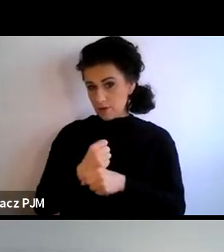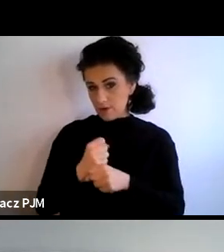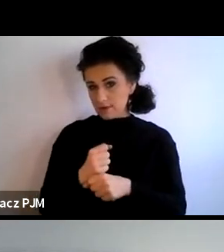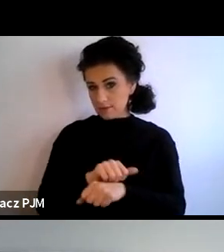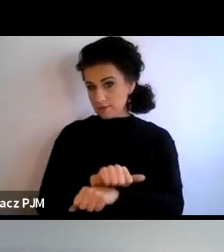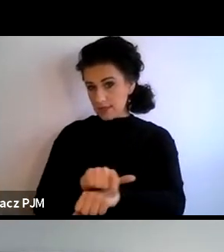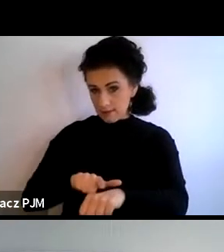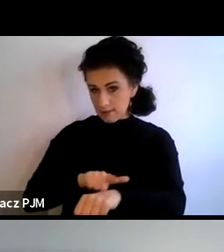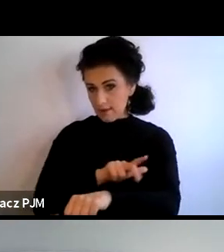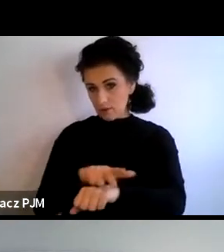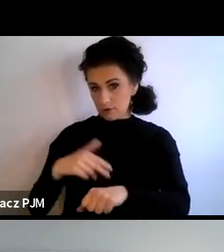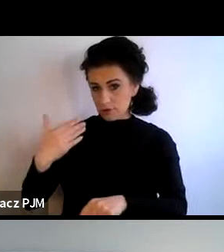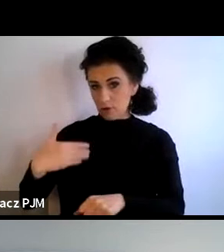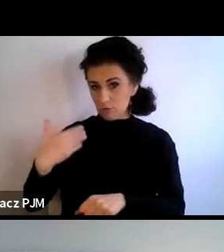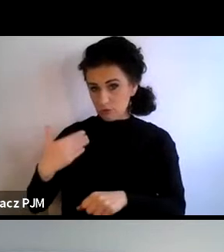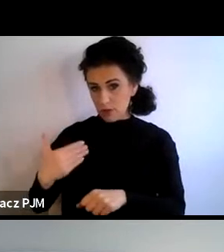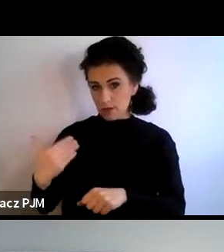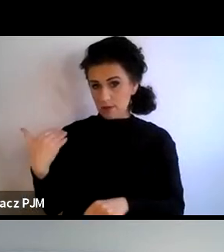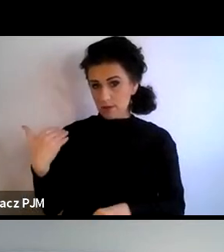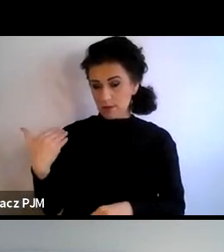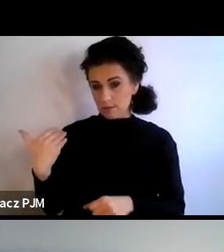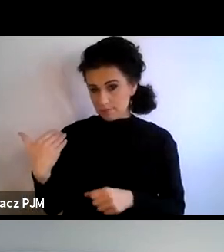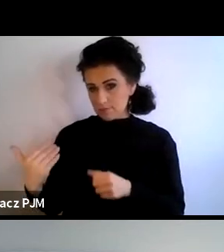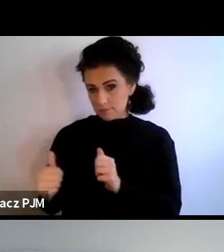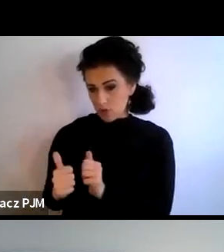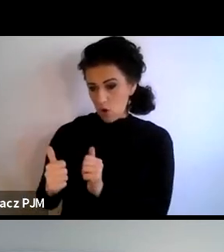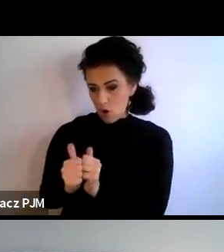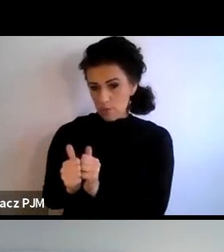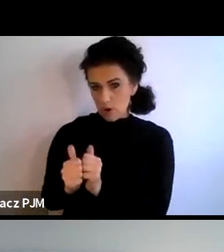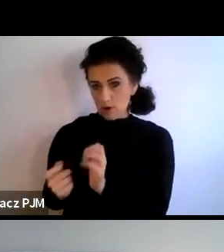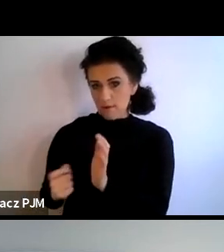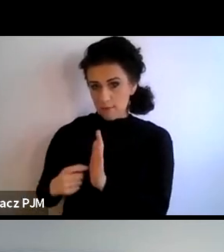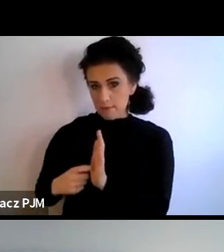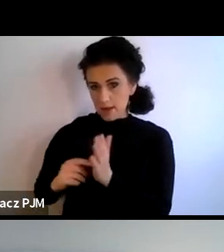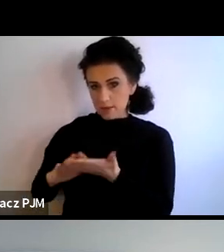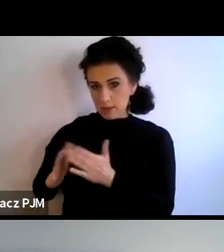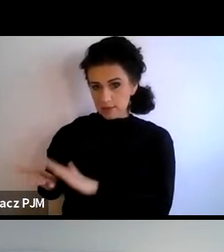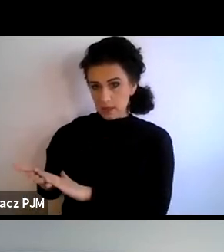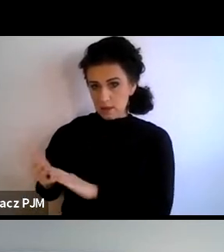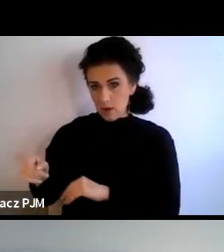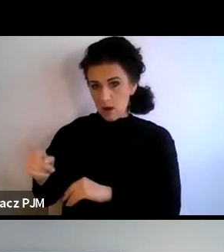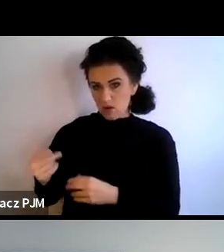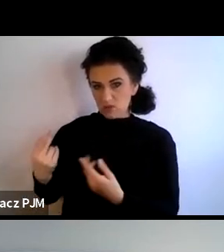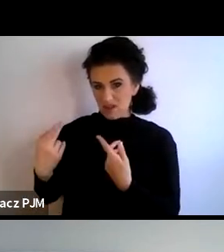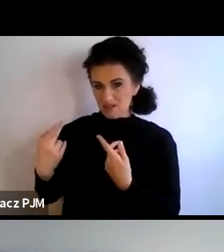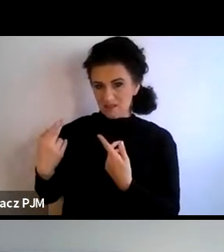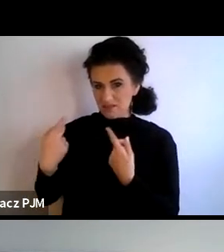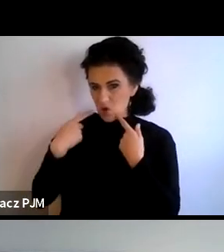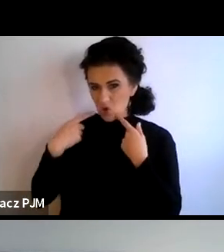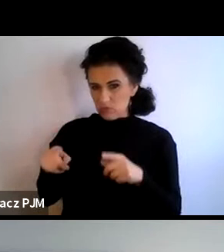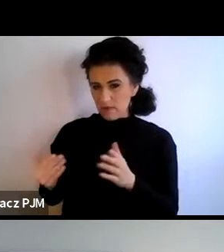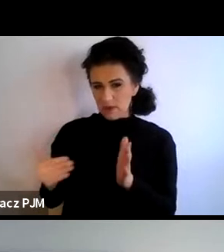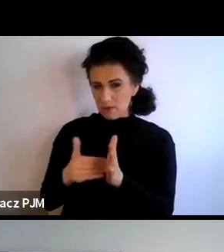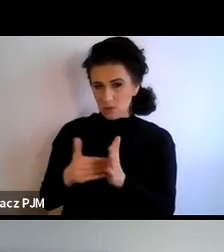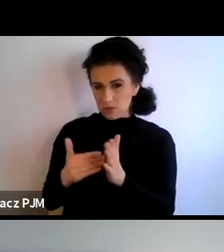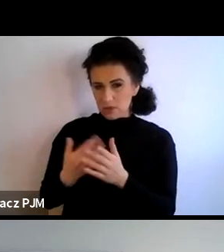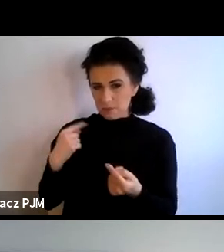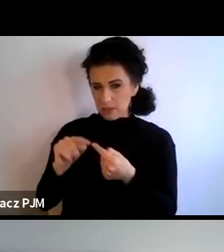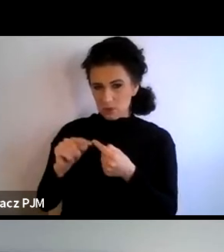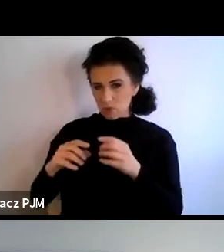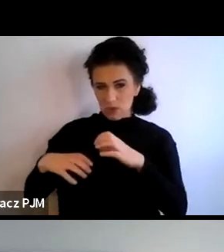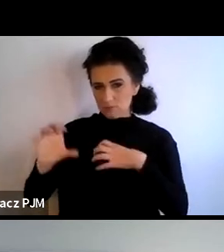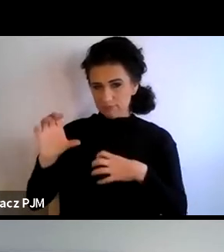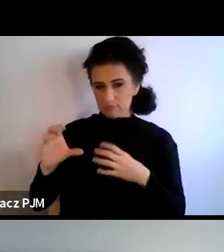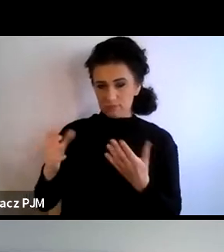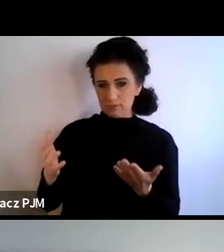godzin na przykład na uczelni i wymagać od niej, a ona w ogóle nie odpowiada na wasze potrzeby. To jest